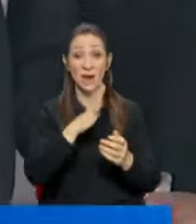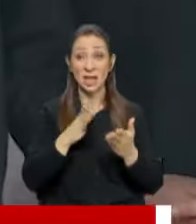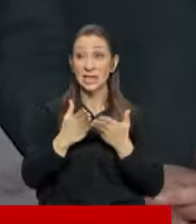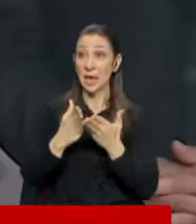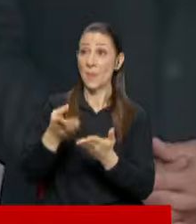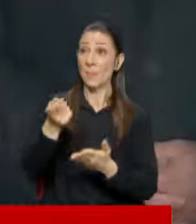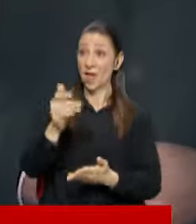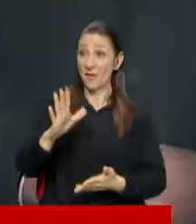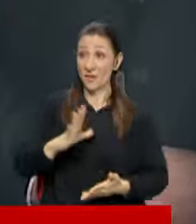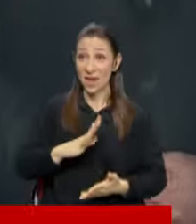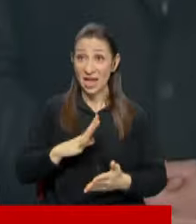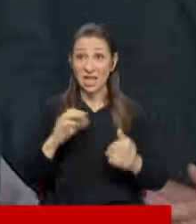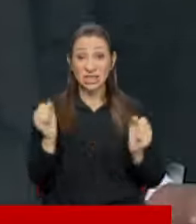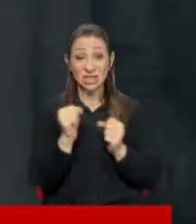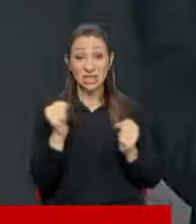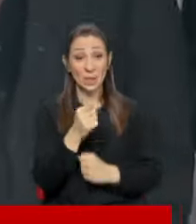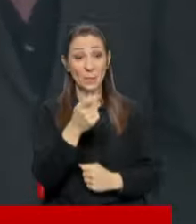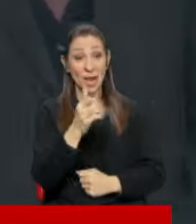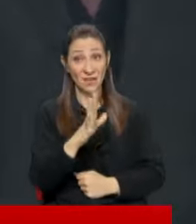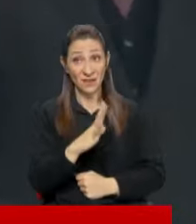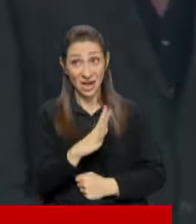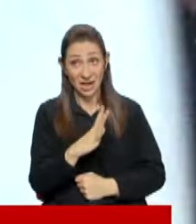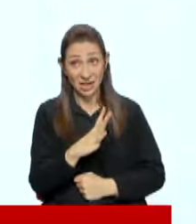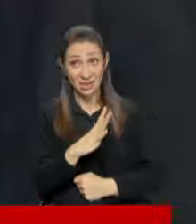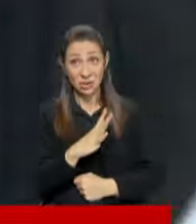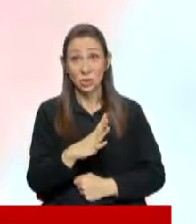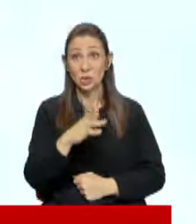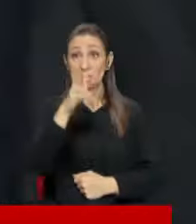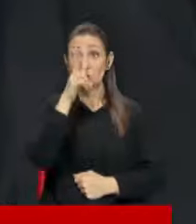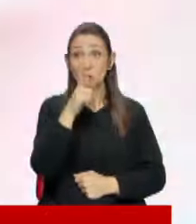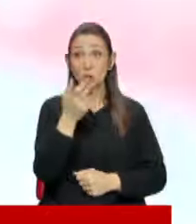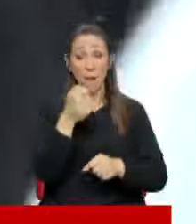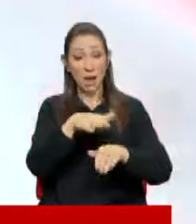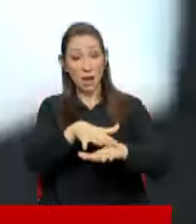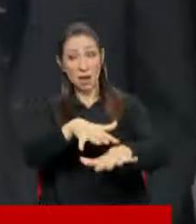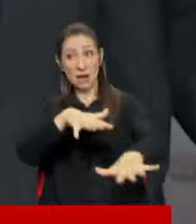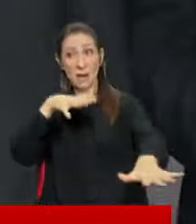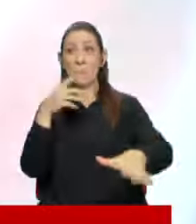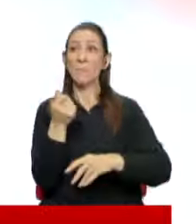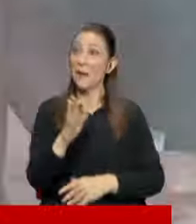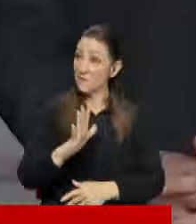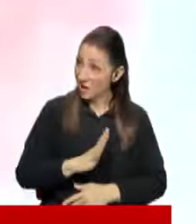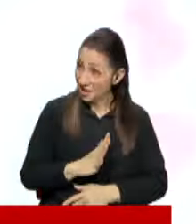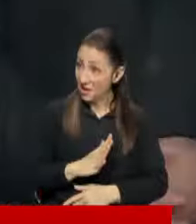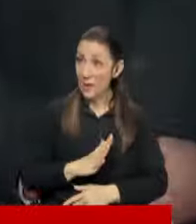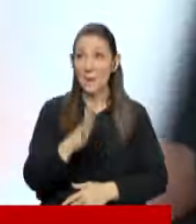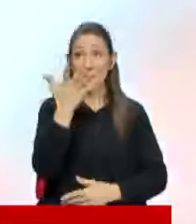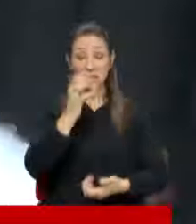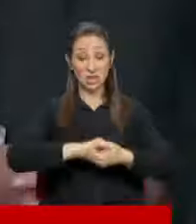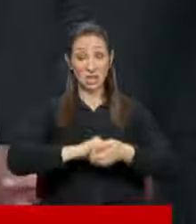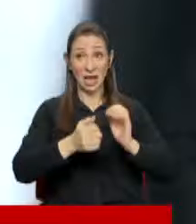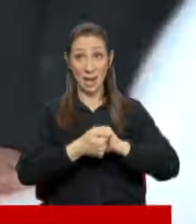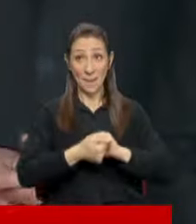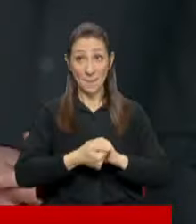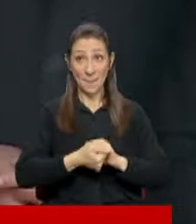para var, kışlık saraya para var, 300 arabalı konvoylara para var, beşli